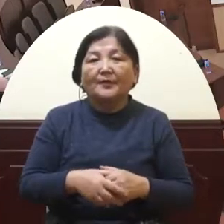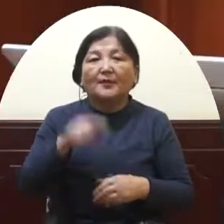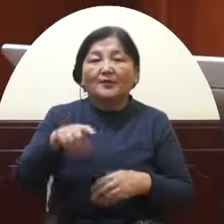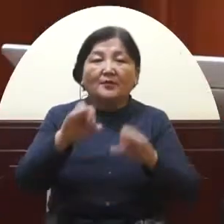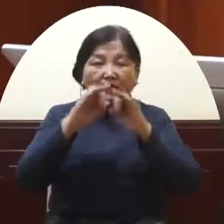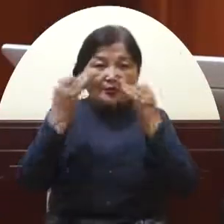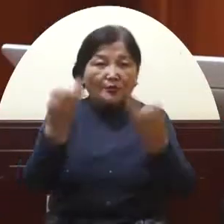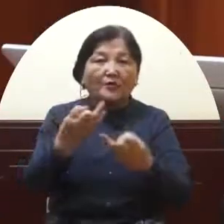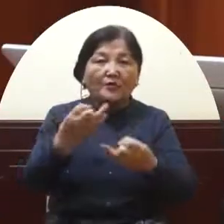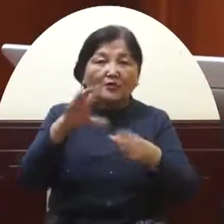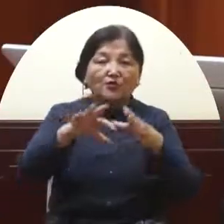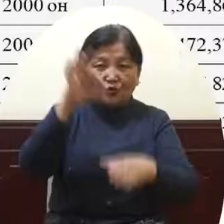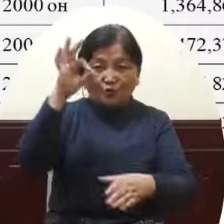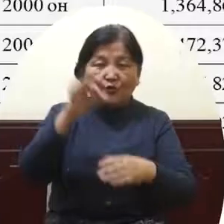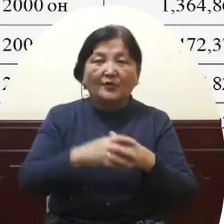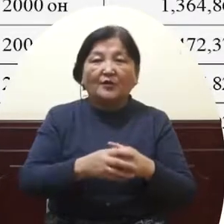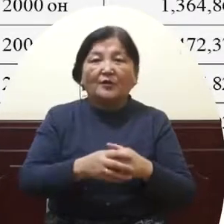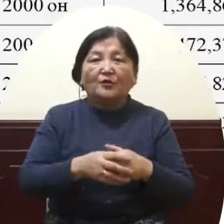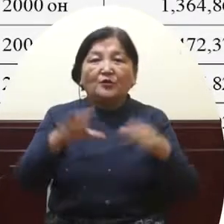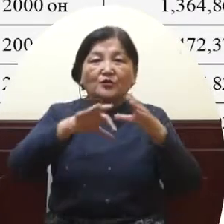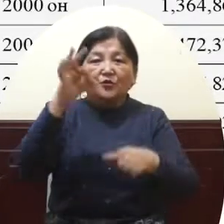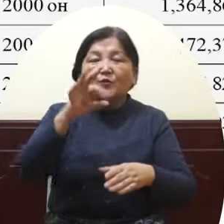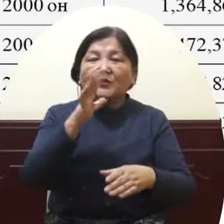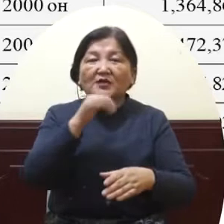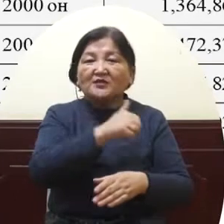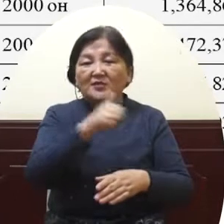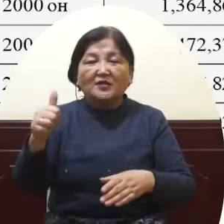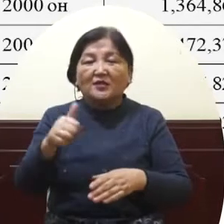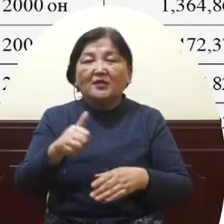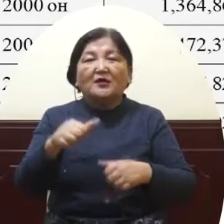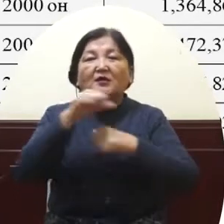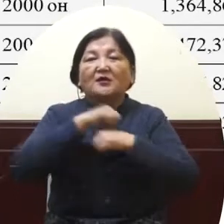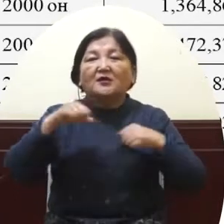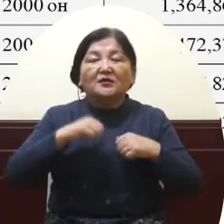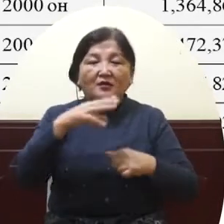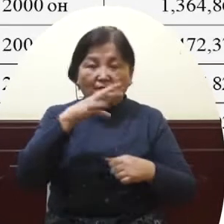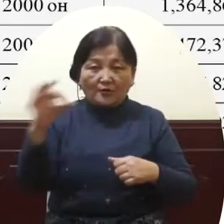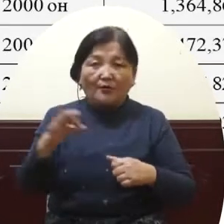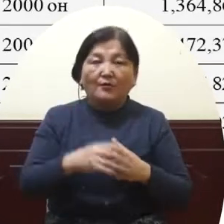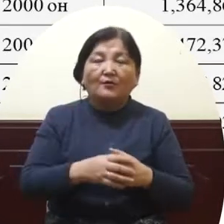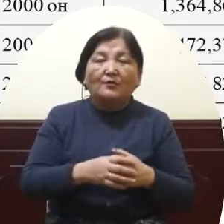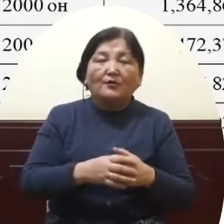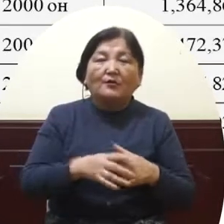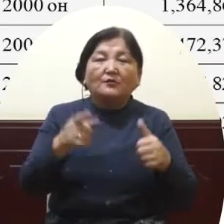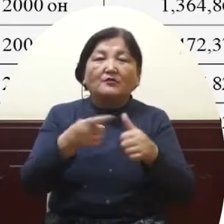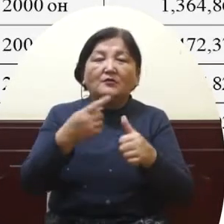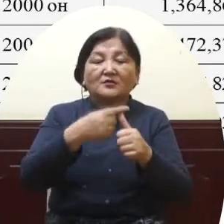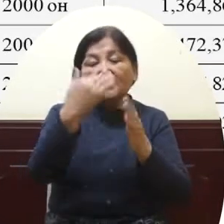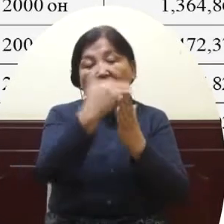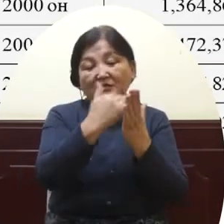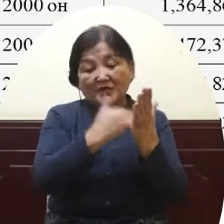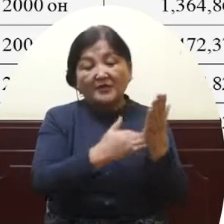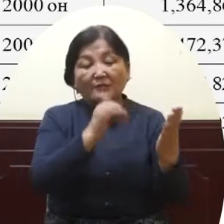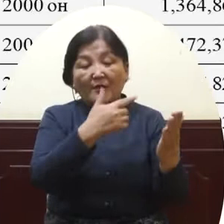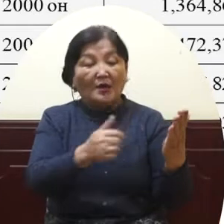парламентын сонгуулийн сонгогчдын сонгуулийн насны иргэдийн үе үеийн иргэдийн тоо. Дээр нь нэрсийн жагсаалтанд бичигдсэн